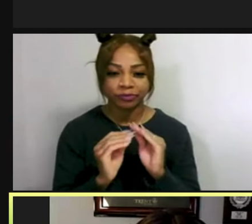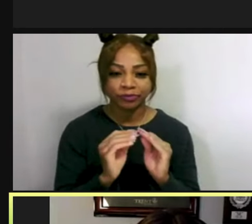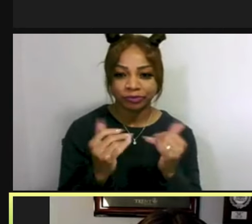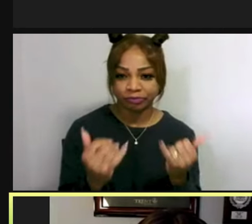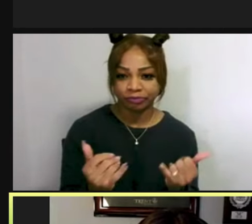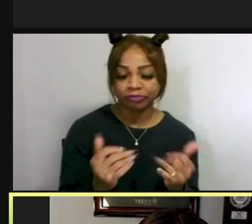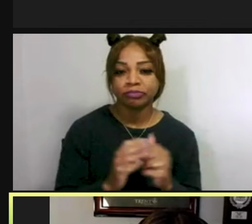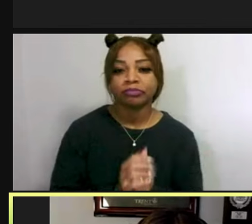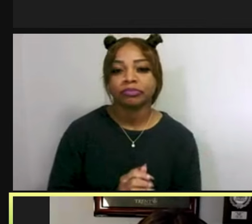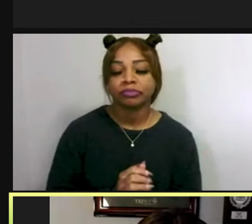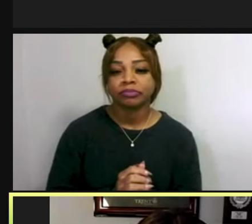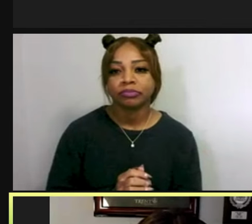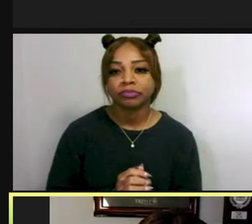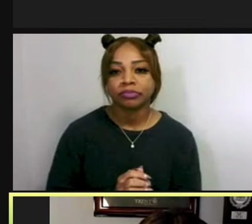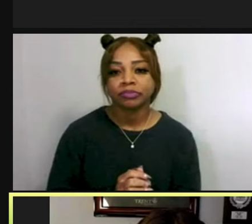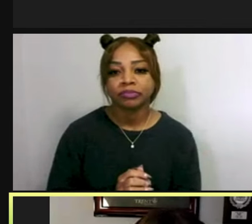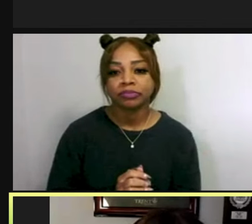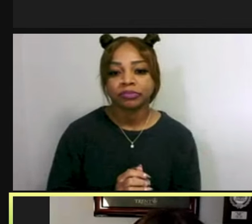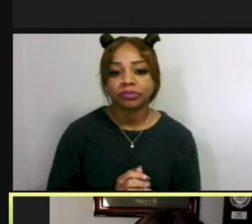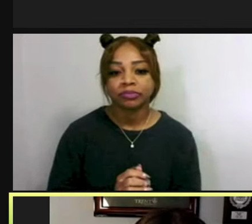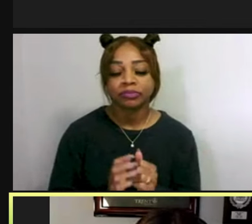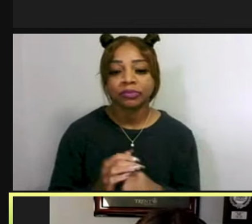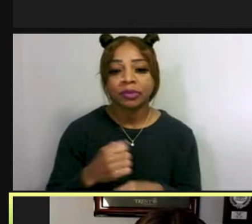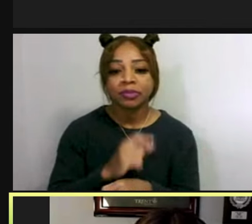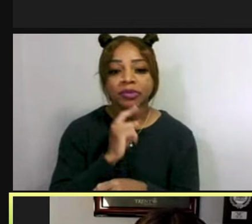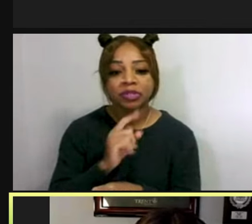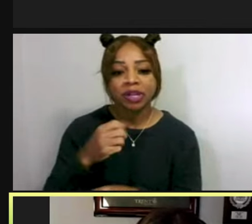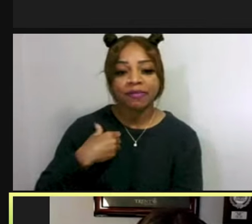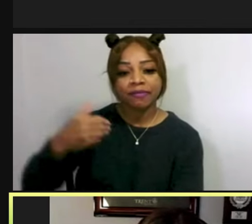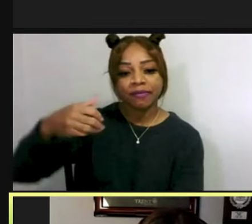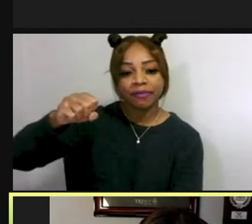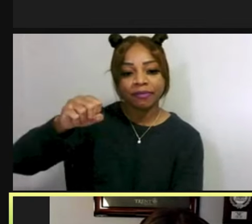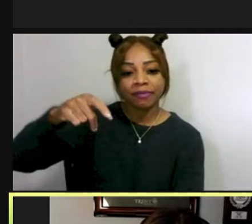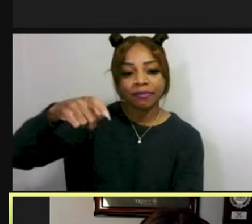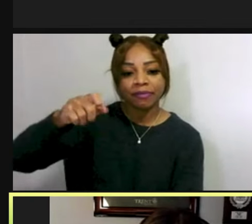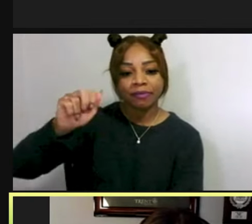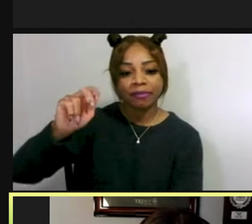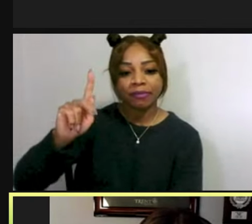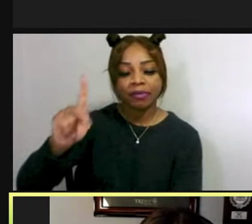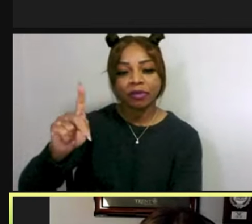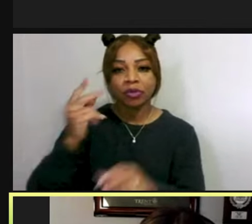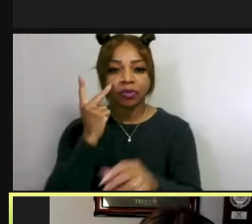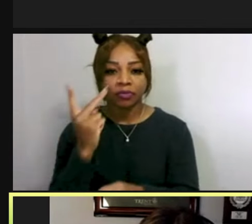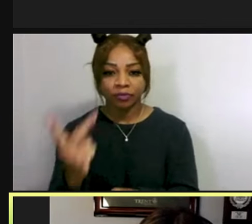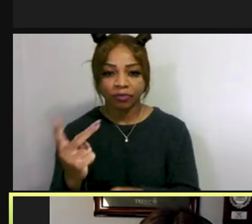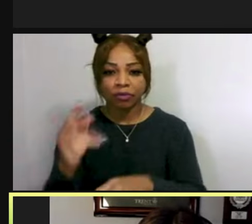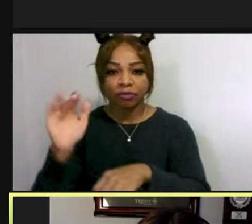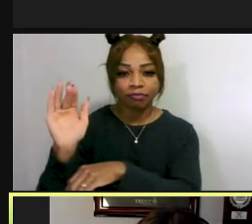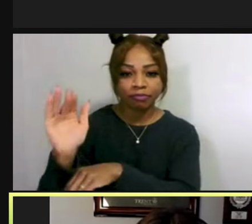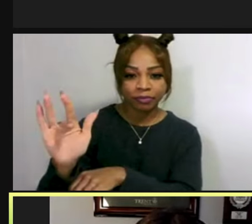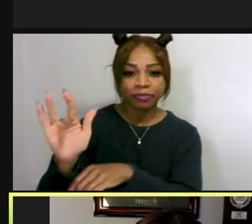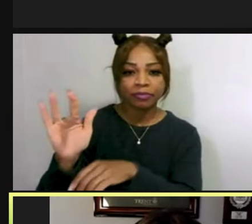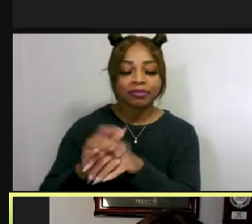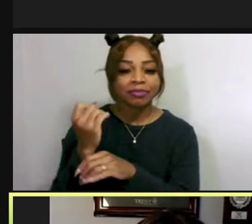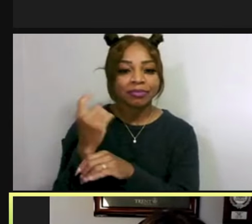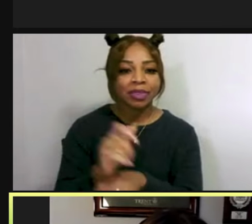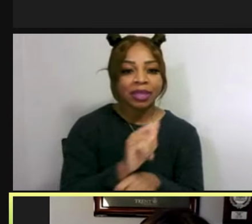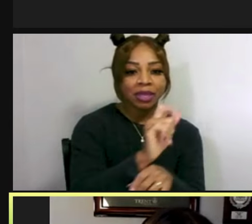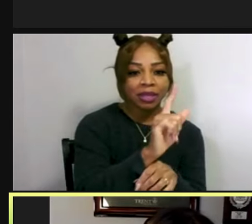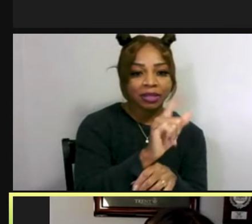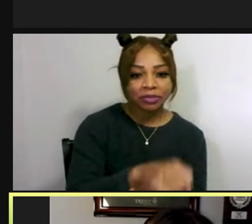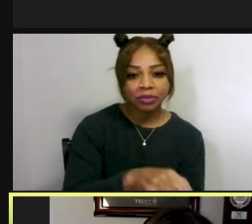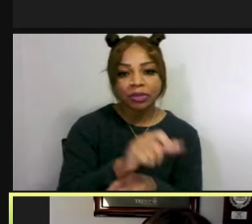du Québec. Désolée pour les délais. Veuillez vous assurer que vous avez activé